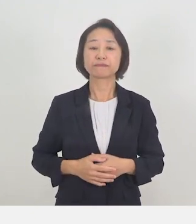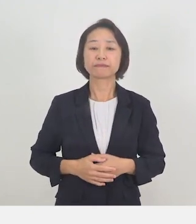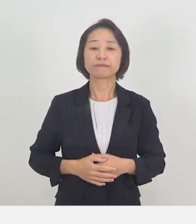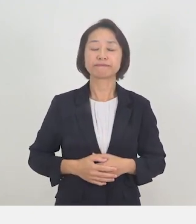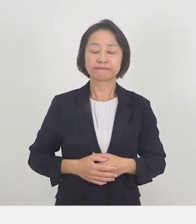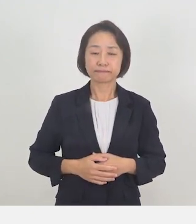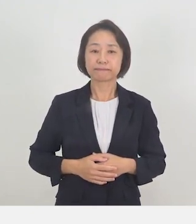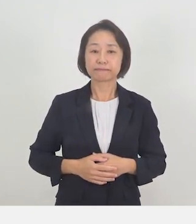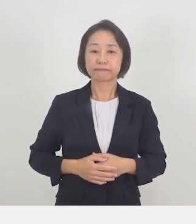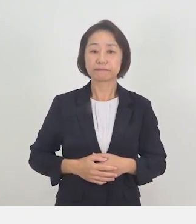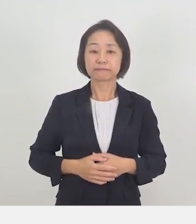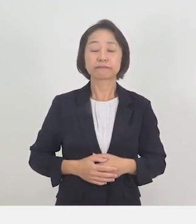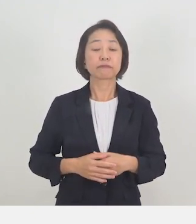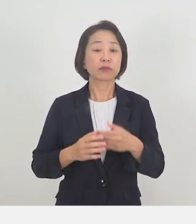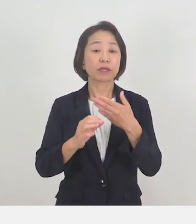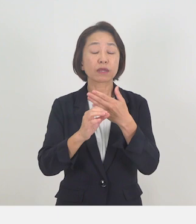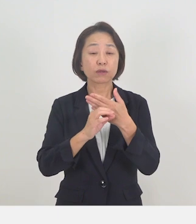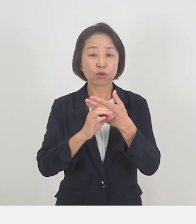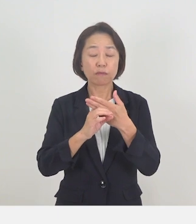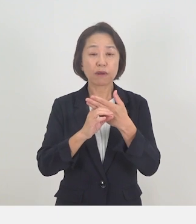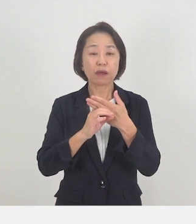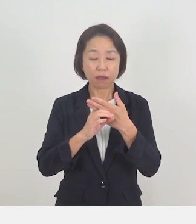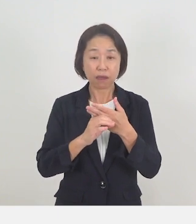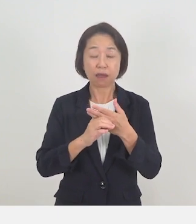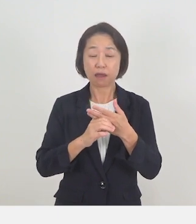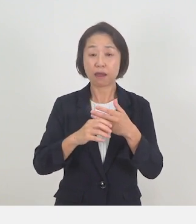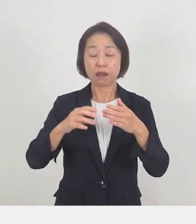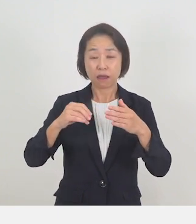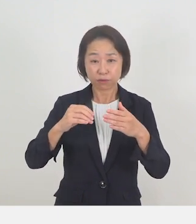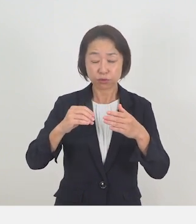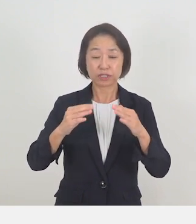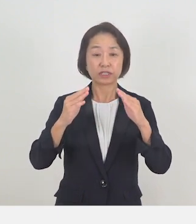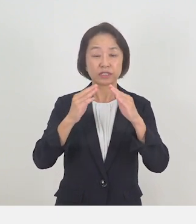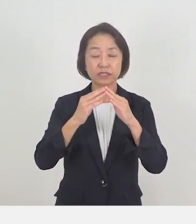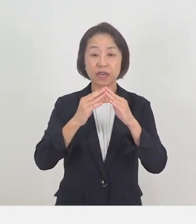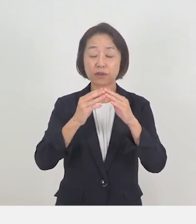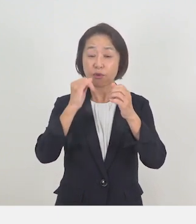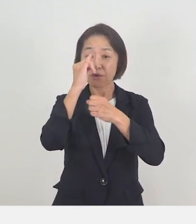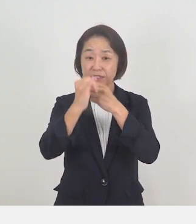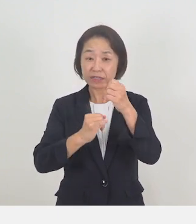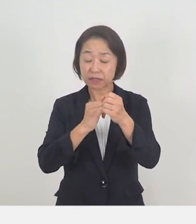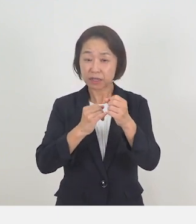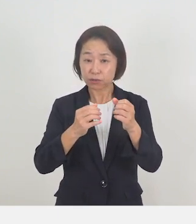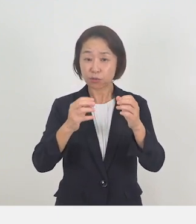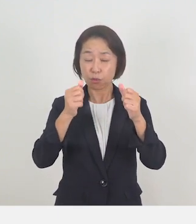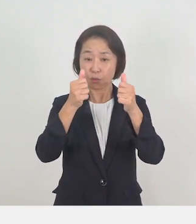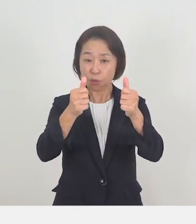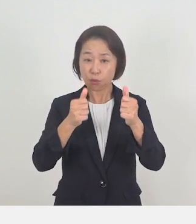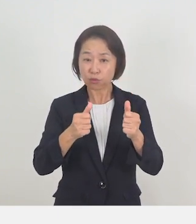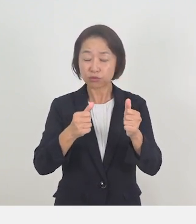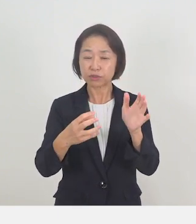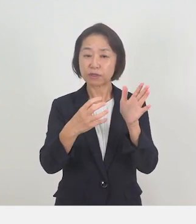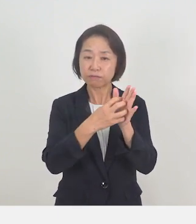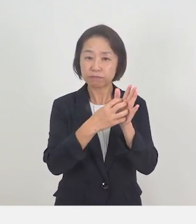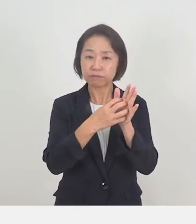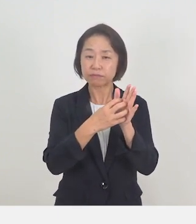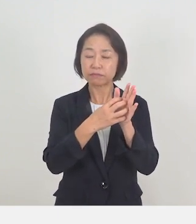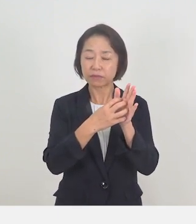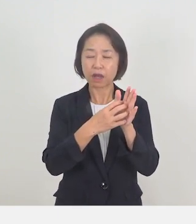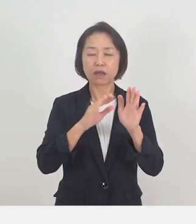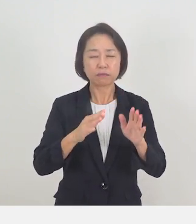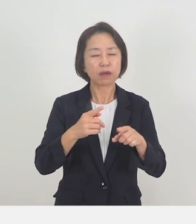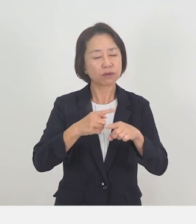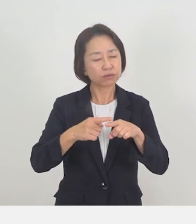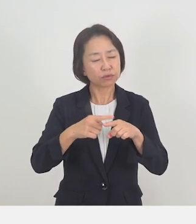です具体的には不動産ポータルサイトにもこのような形で掲載されている事例が少しずつ増え始めてい